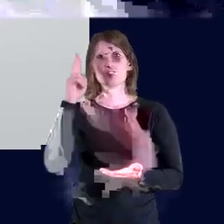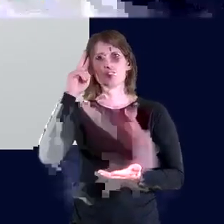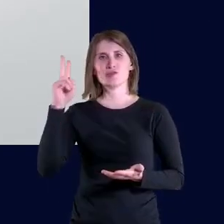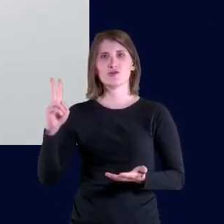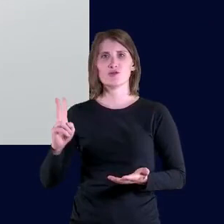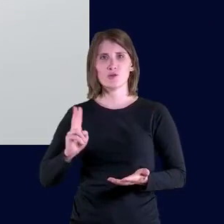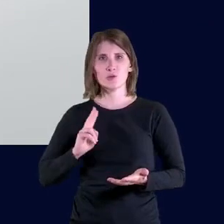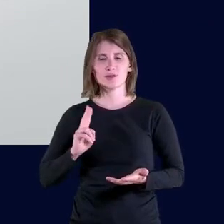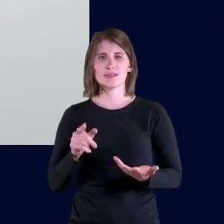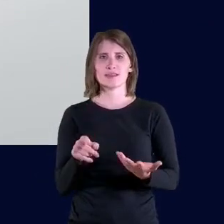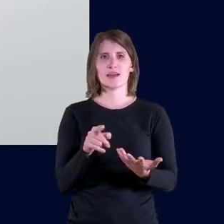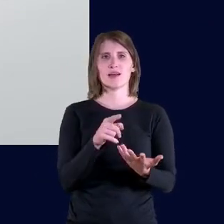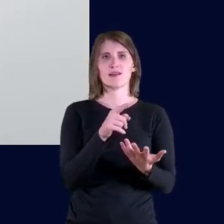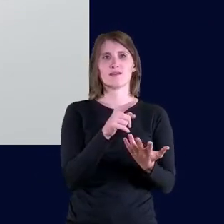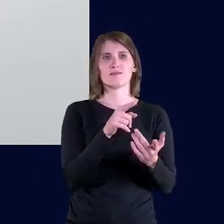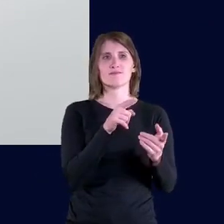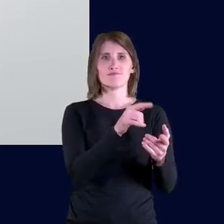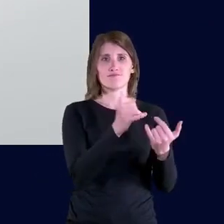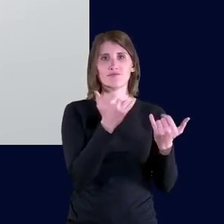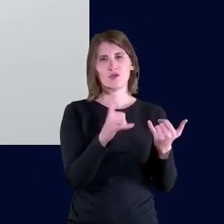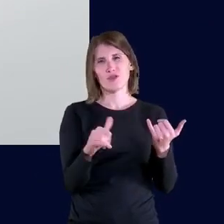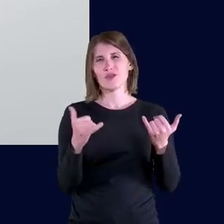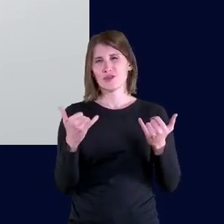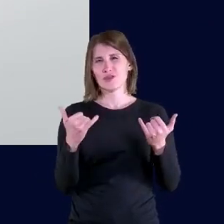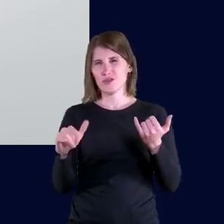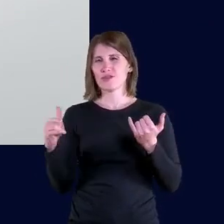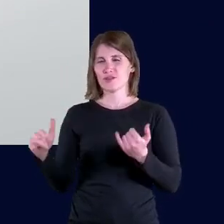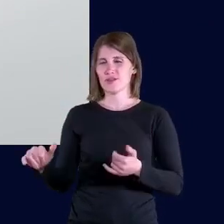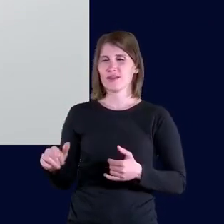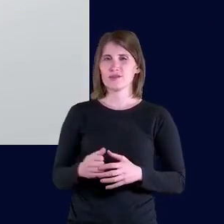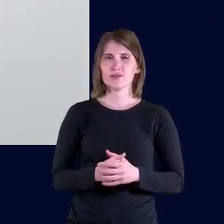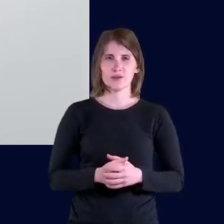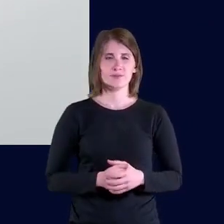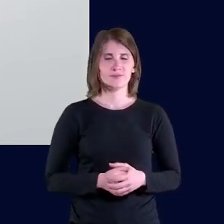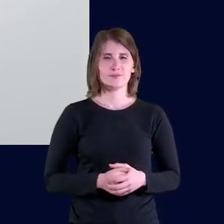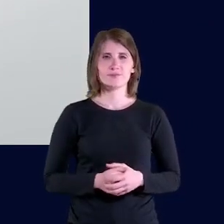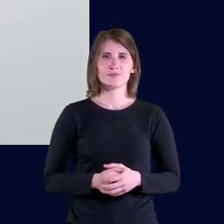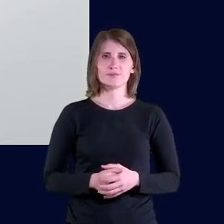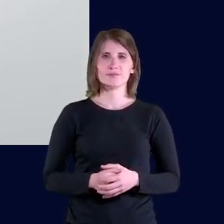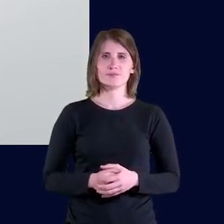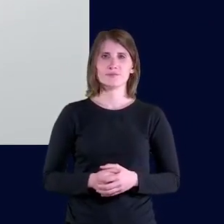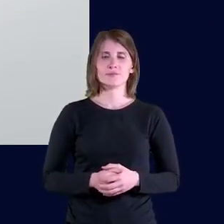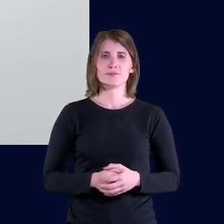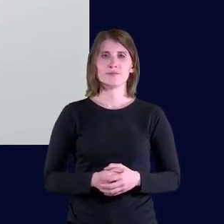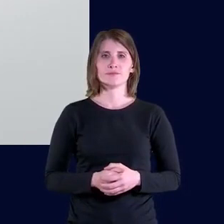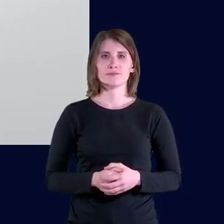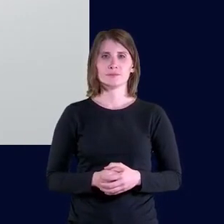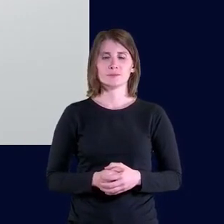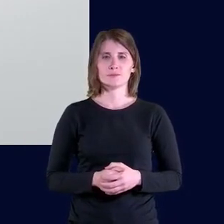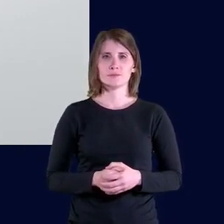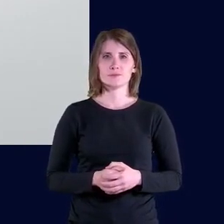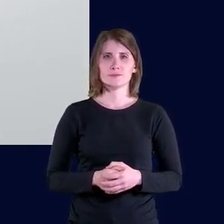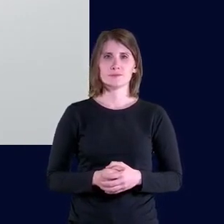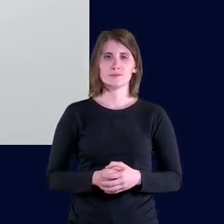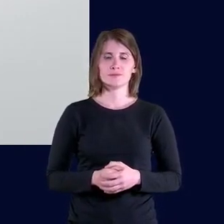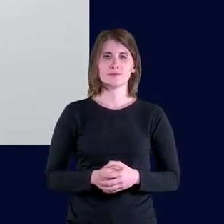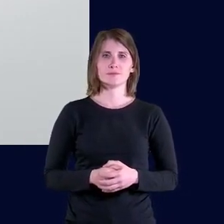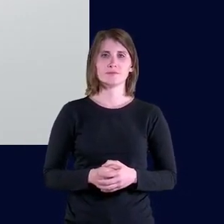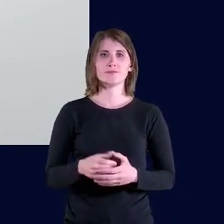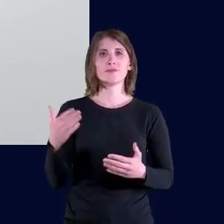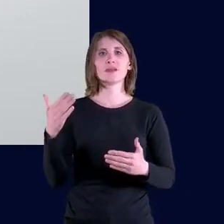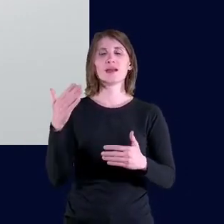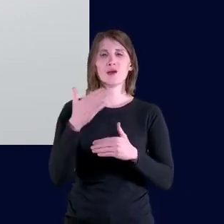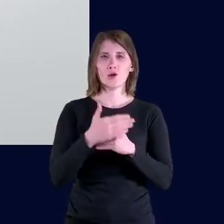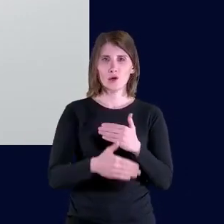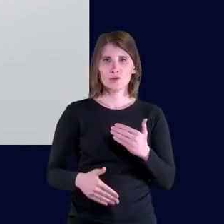instytucja zapewne to podejście do tematyki szkoleń jest inne no i na samym